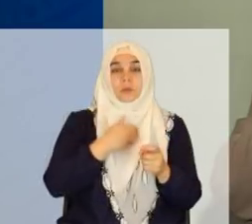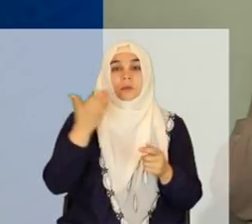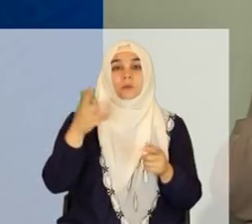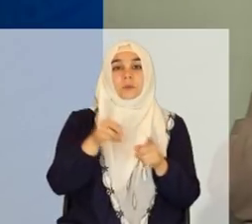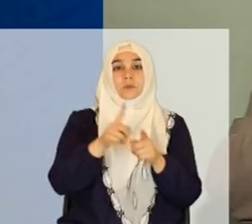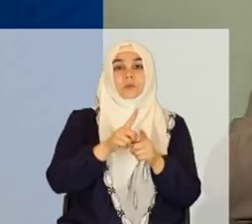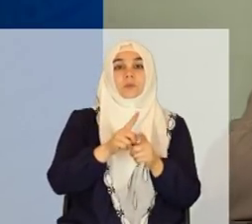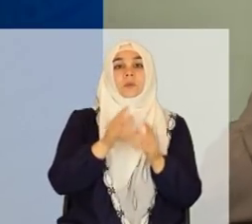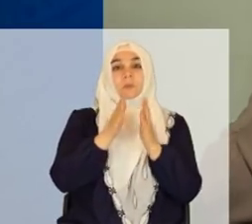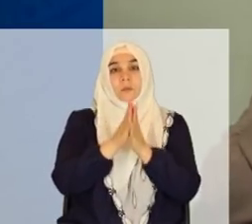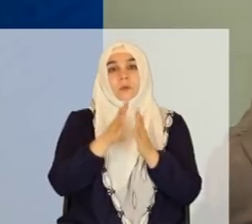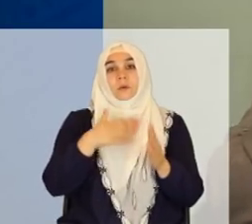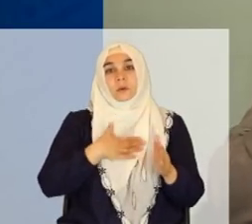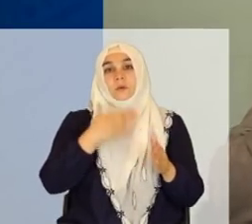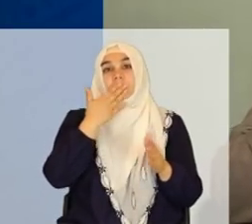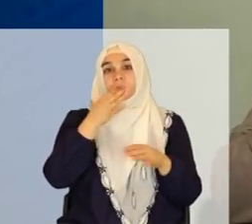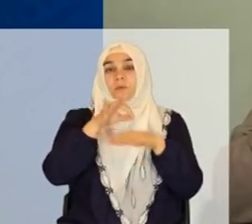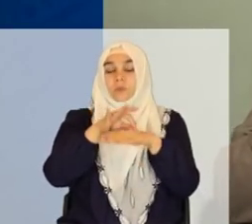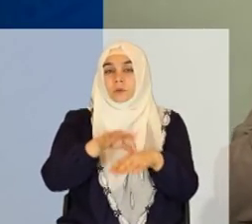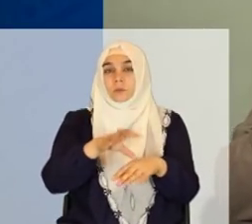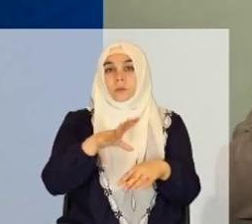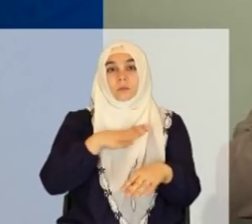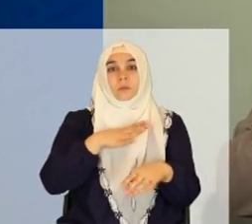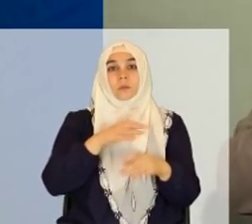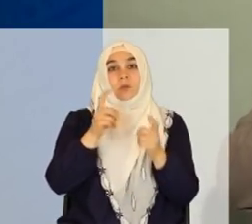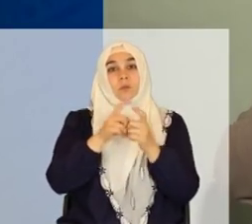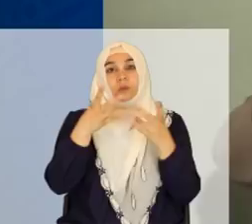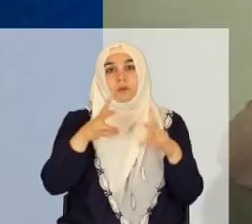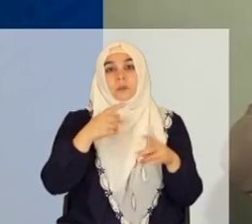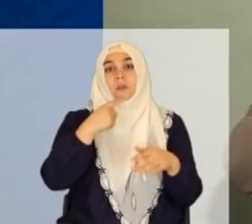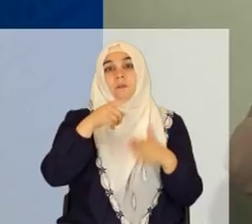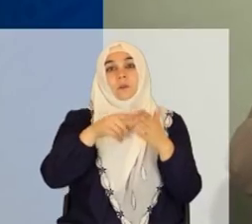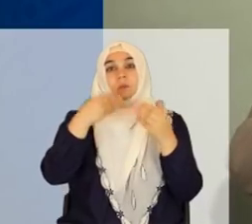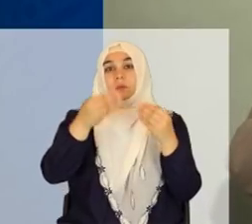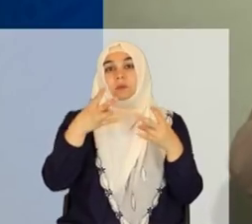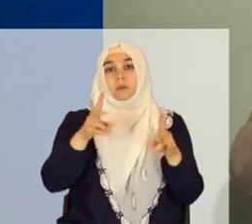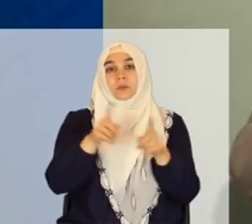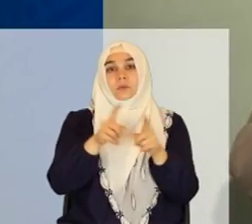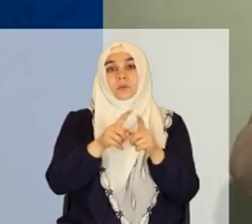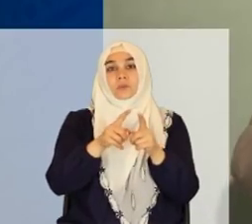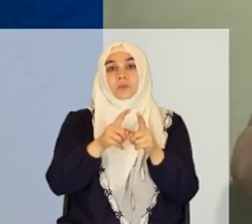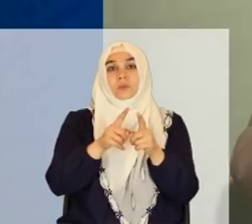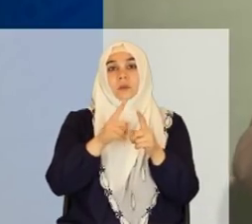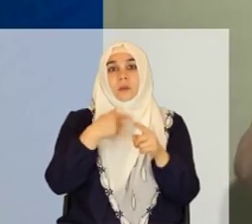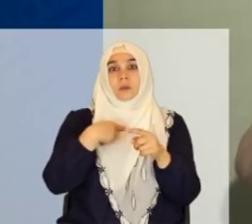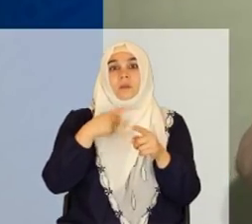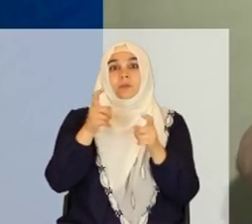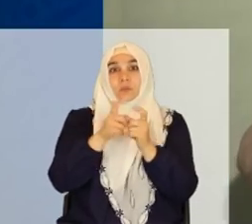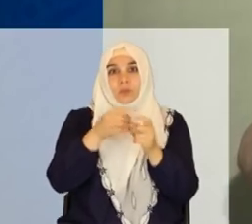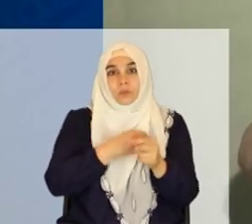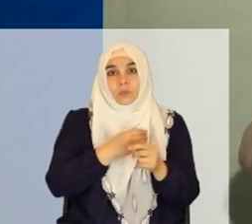qolsa, unga "Men roza tutganman" desam. Javob bermasin unga. Birov kelib bunga tahdid solyapti.